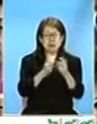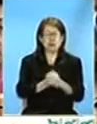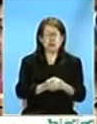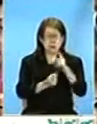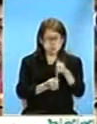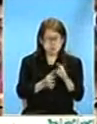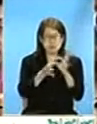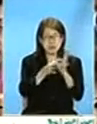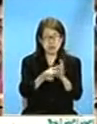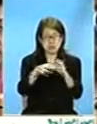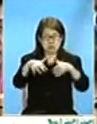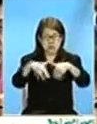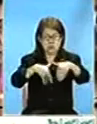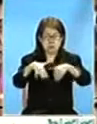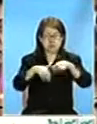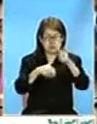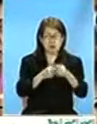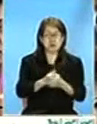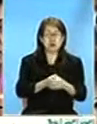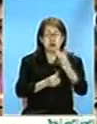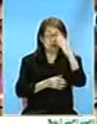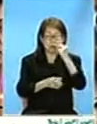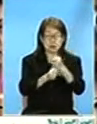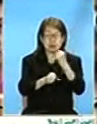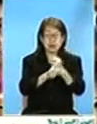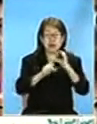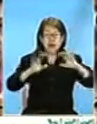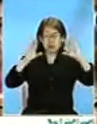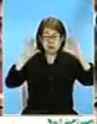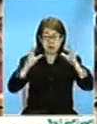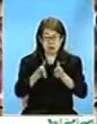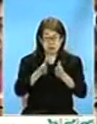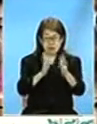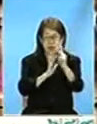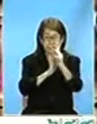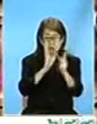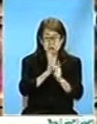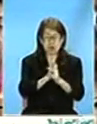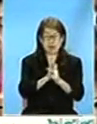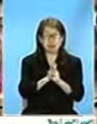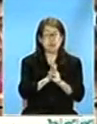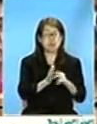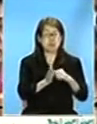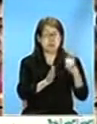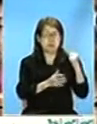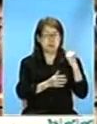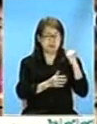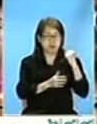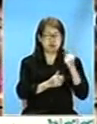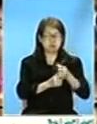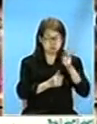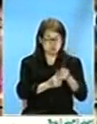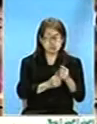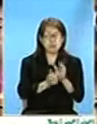ได้เป็นผู้แทนของรัฐมาเป็นฝ่ายนิติบัญญัติเป็นอำนาจหนึ่งในสามฝ่ายไม่ยึดโย